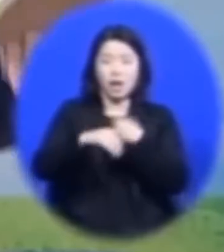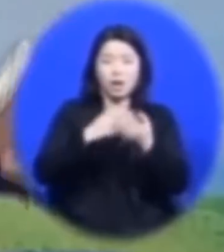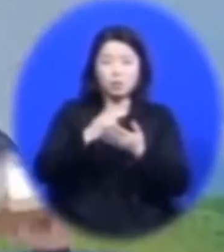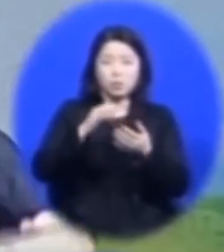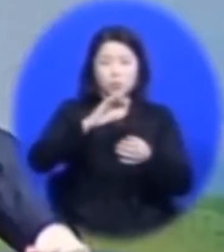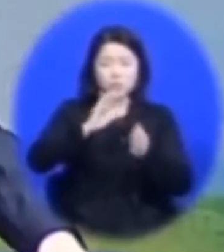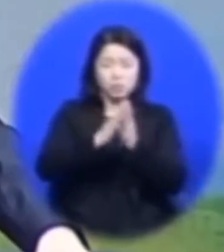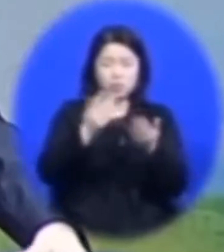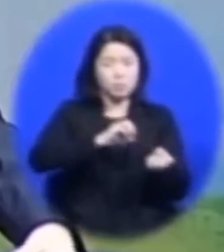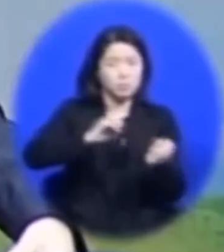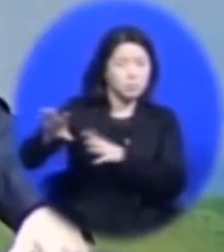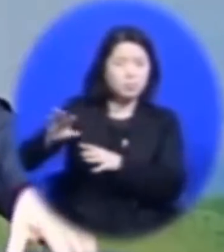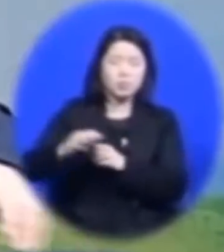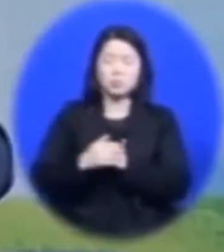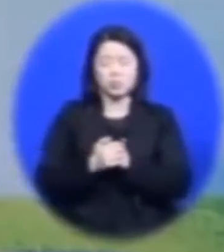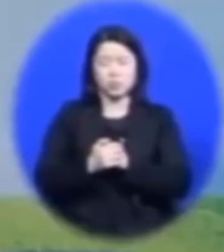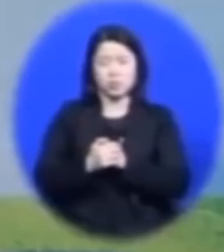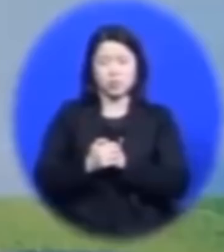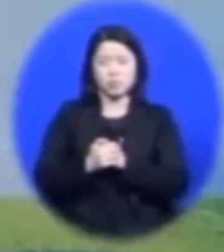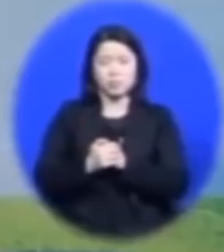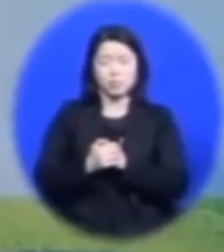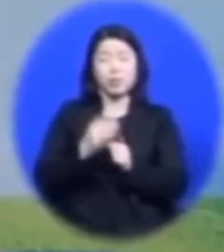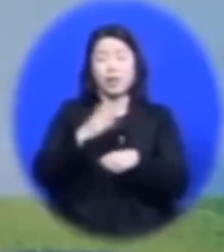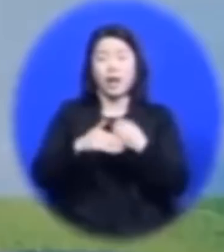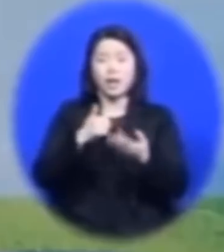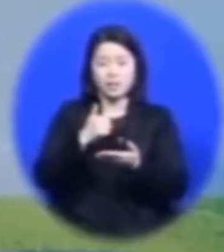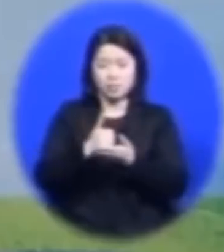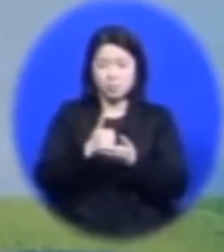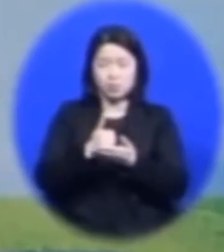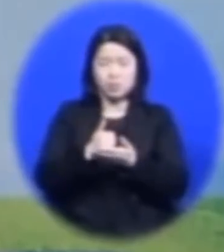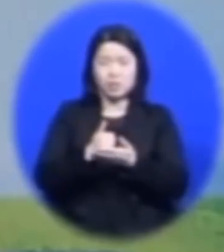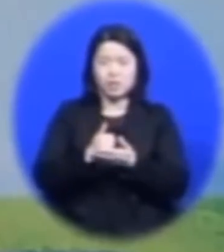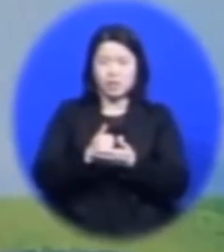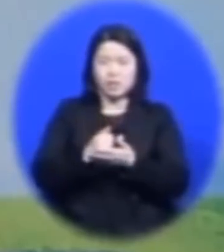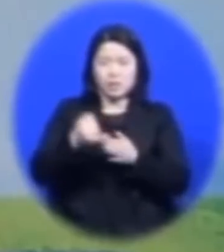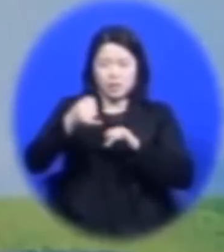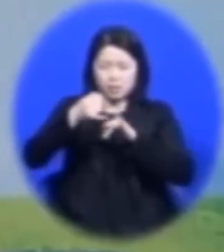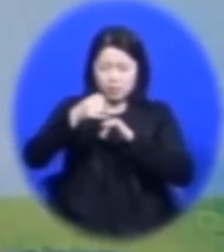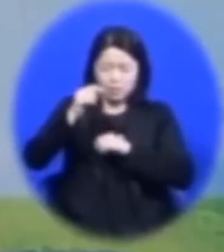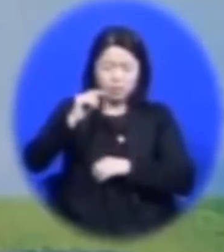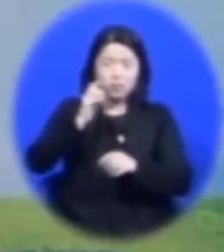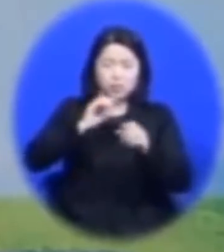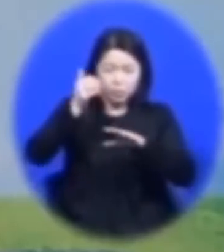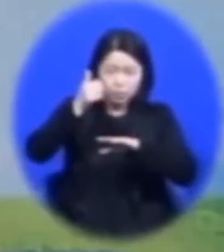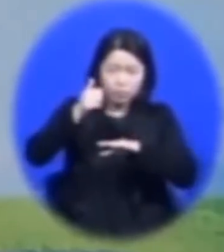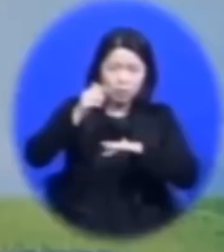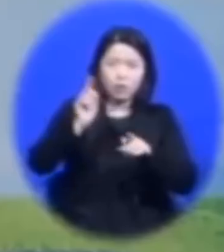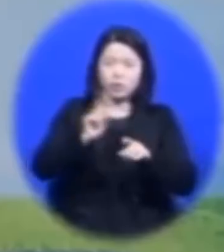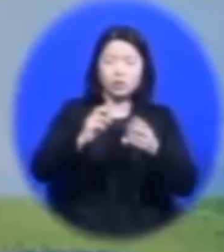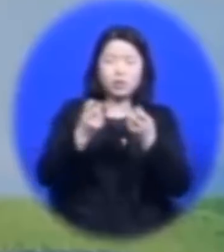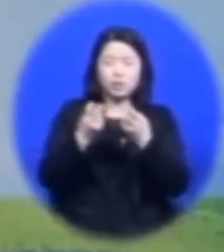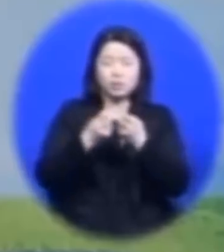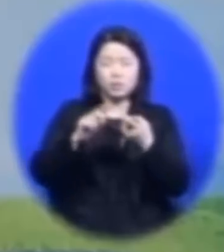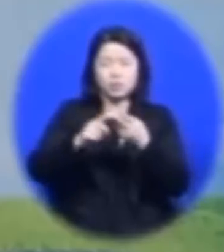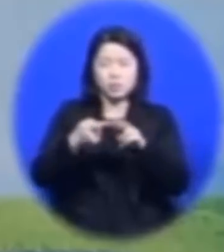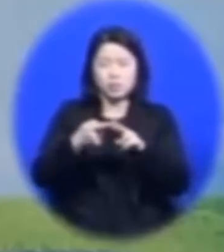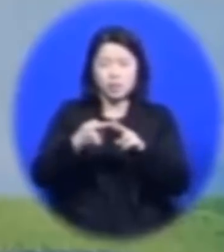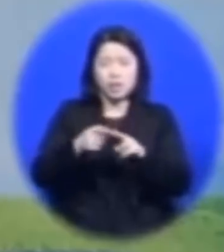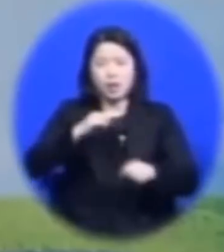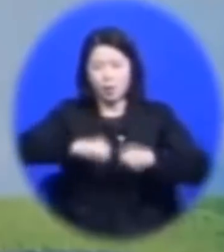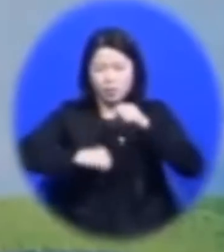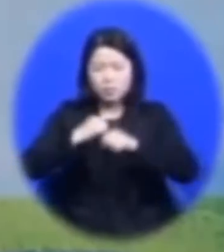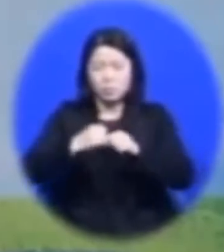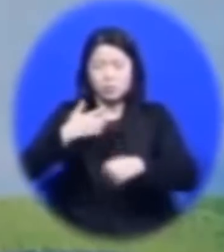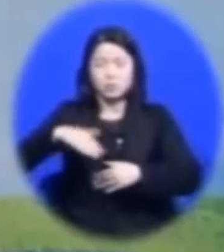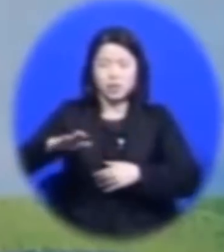집어던져 버렸어 하나님은 기어코 엉금엉금 기어가서 자기가 집어던진 성경